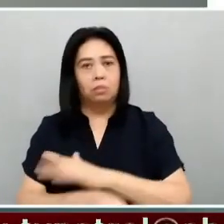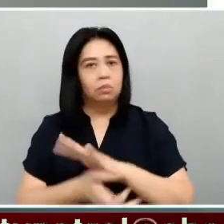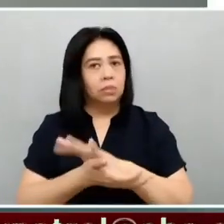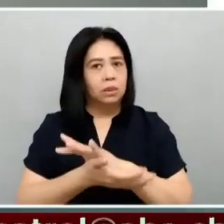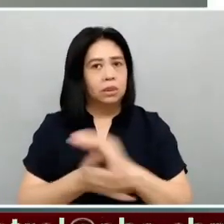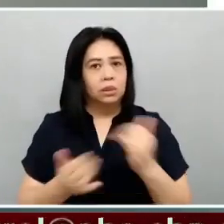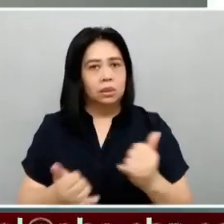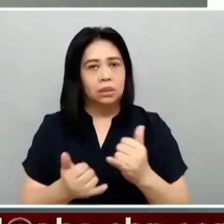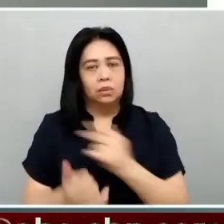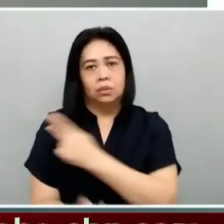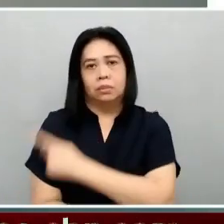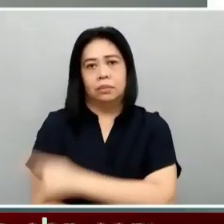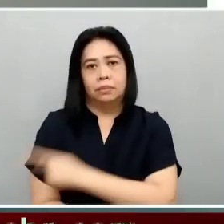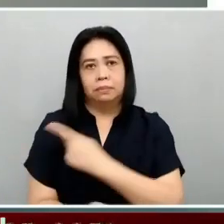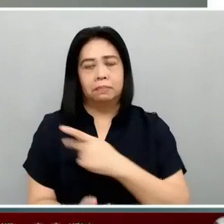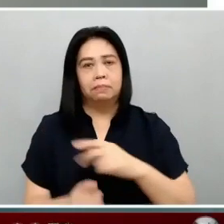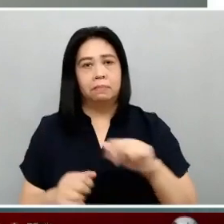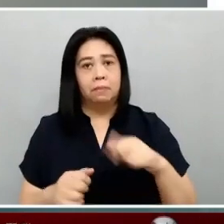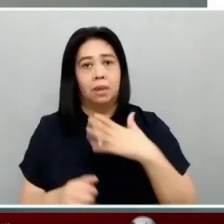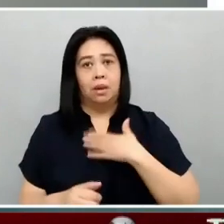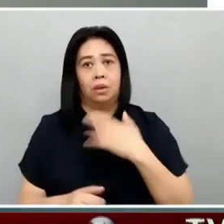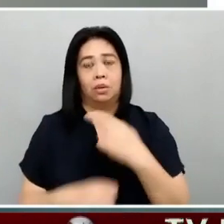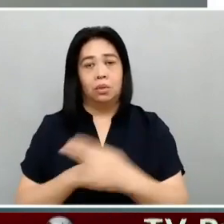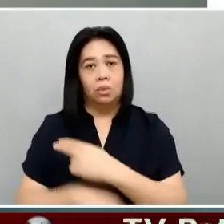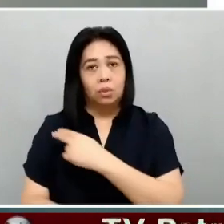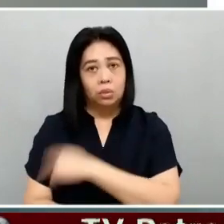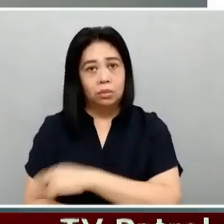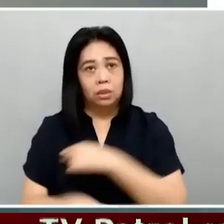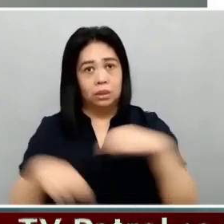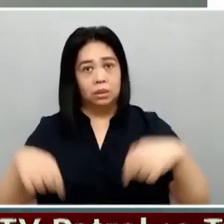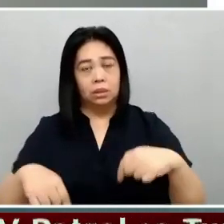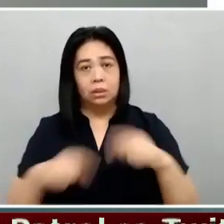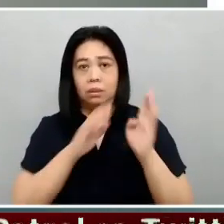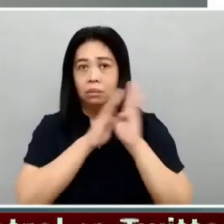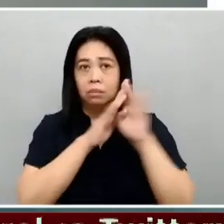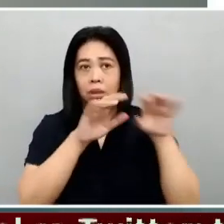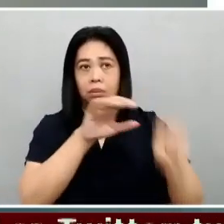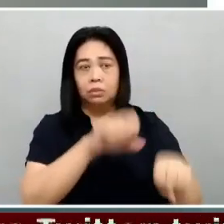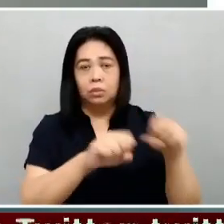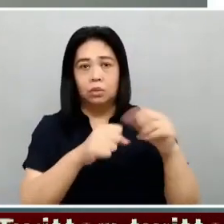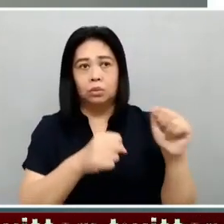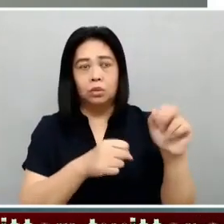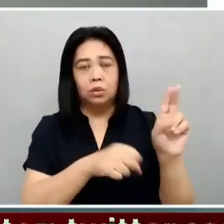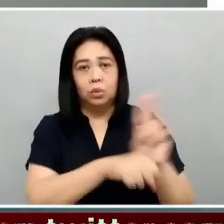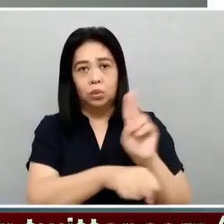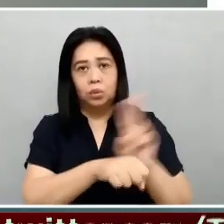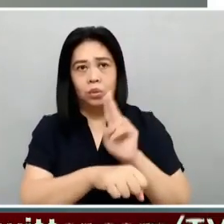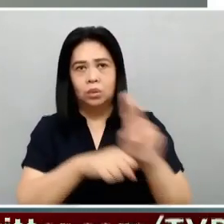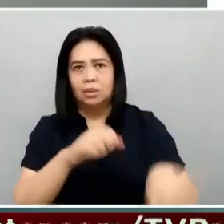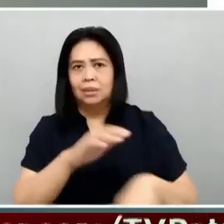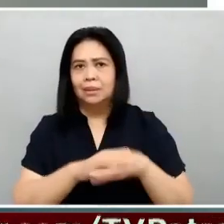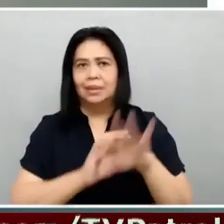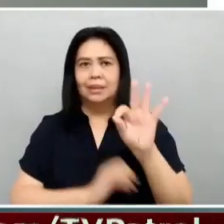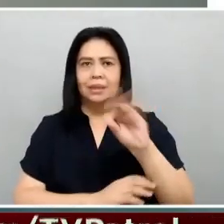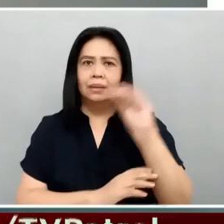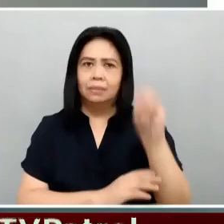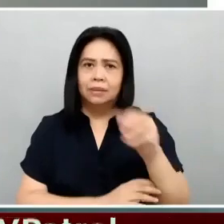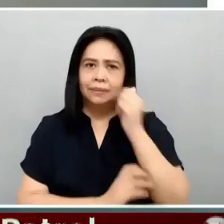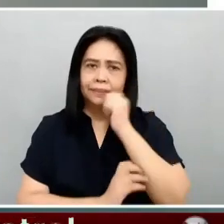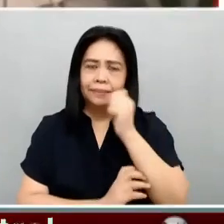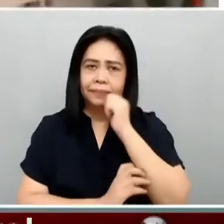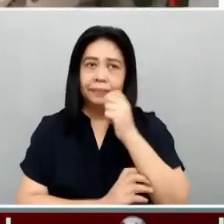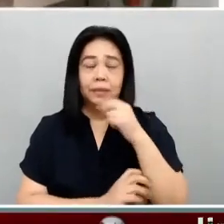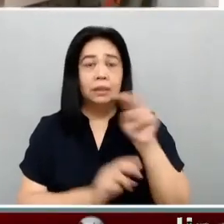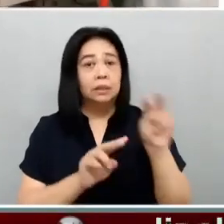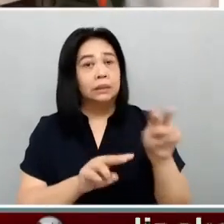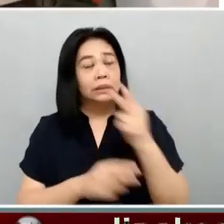patients. In my hospital alone, our bed occupancy rates reach over 90% daily. And I've seen